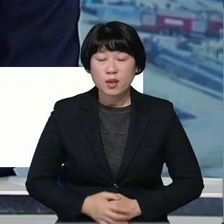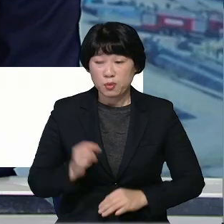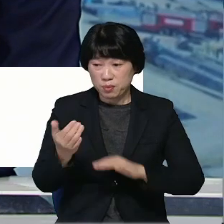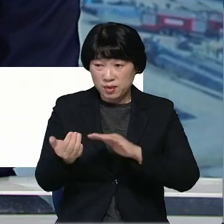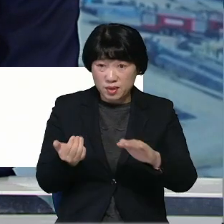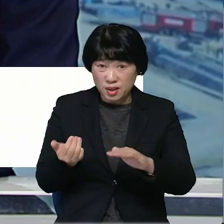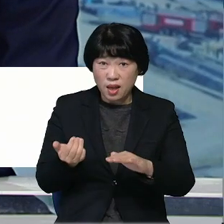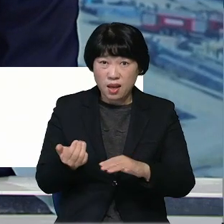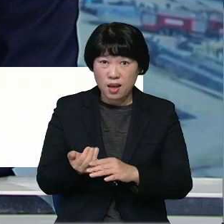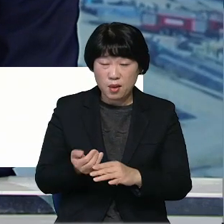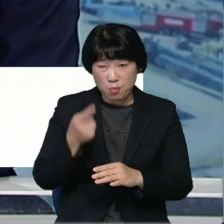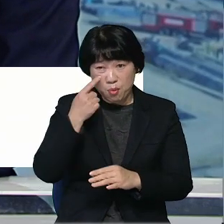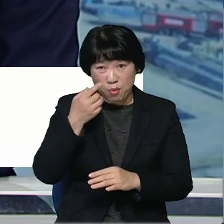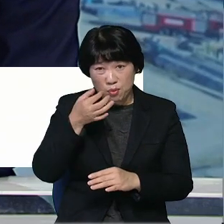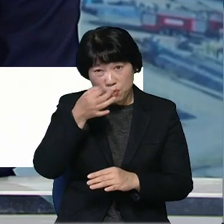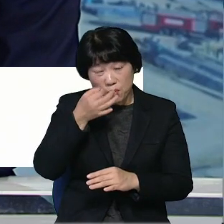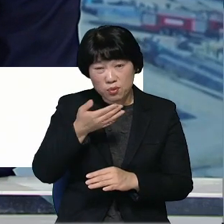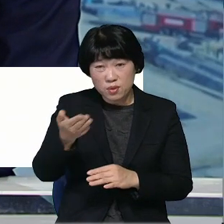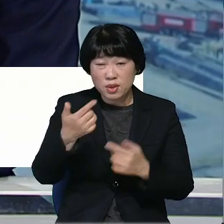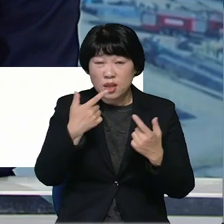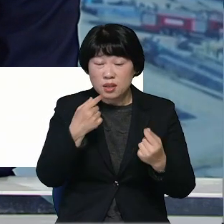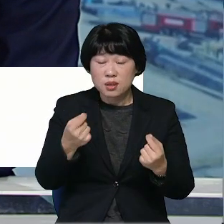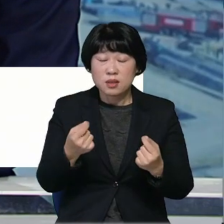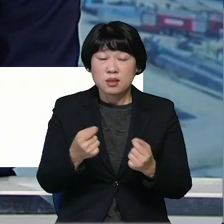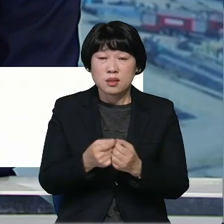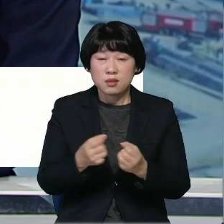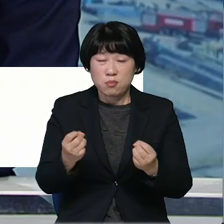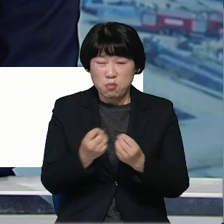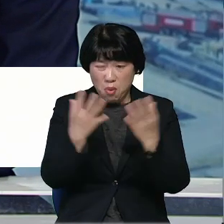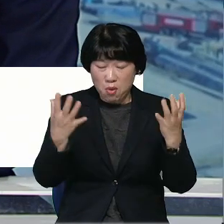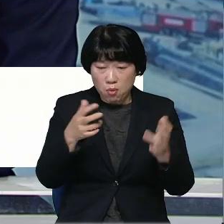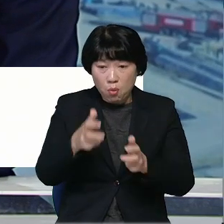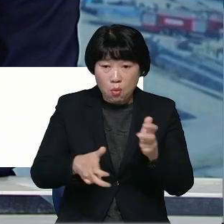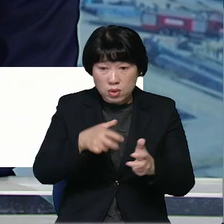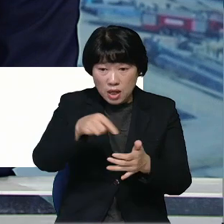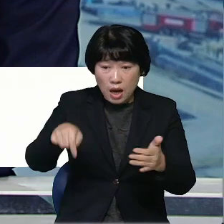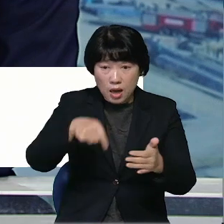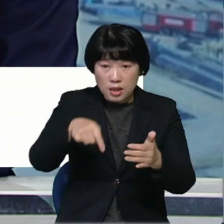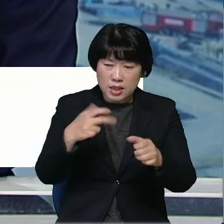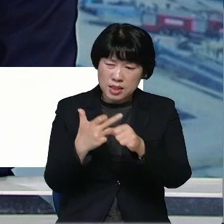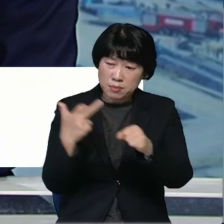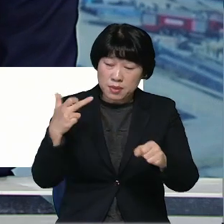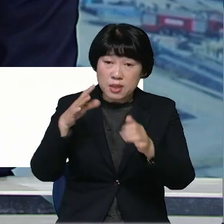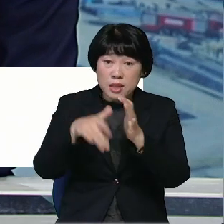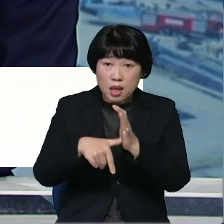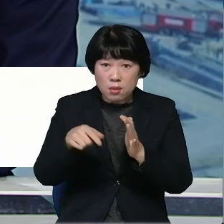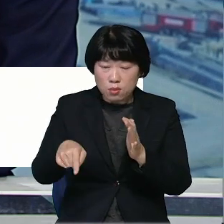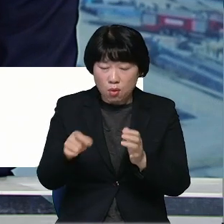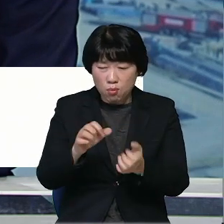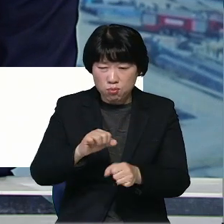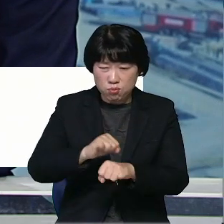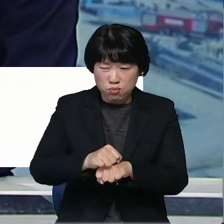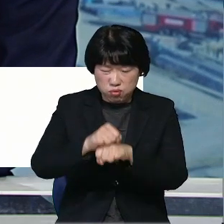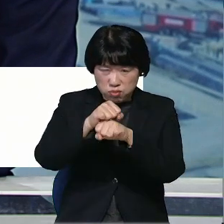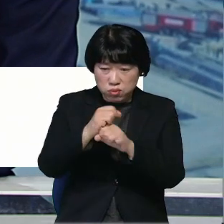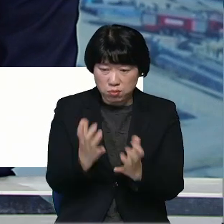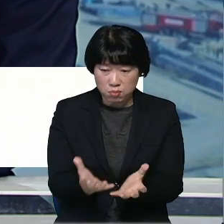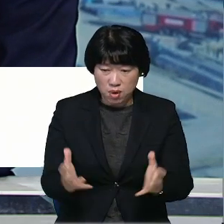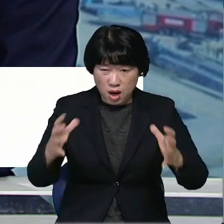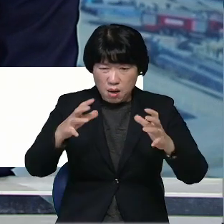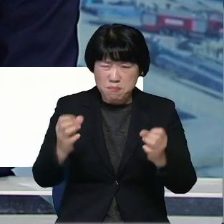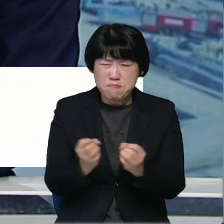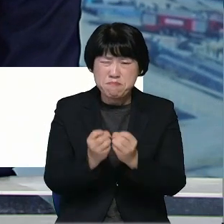네, 앞서 전해드린 대로 화재 폭발 사고가 난 여수산단의 공장에선 17년 전에도 액체 유화연료 저장 탱크 폭발